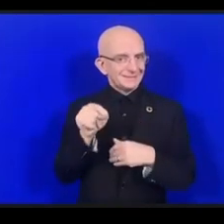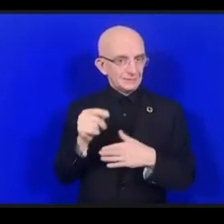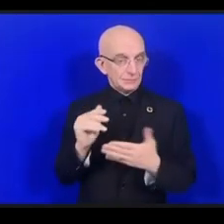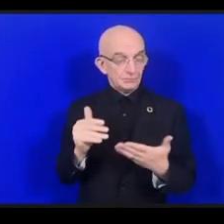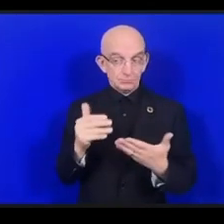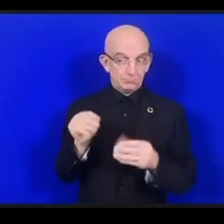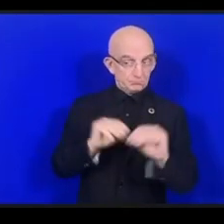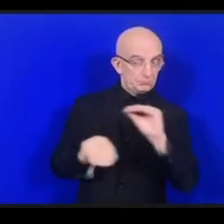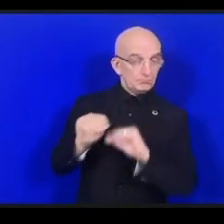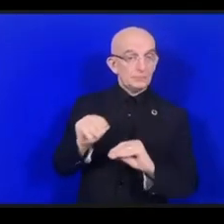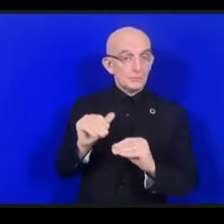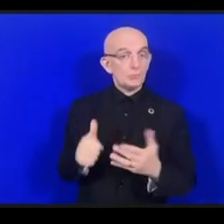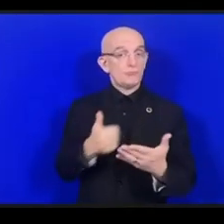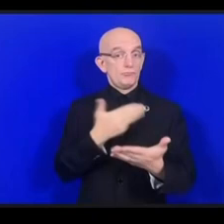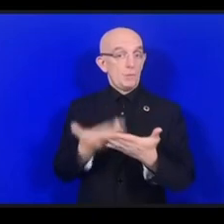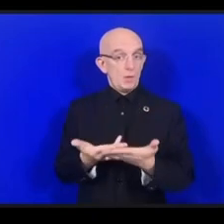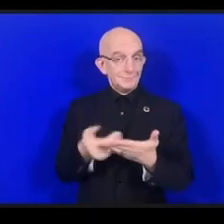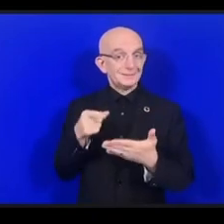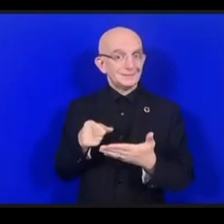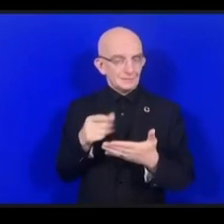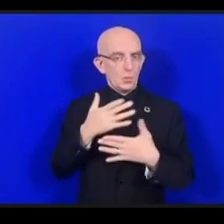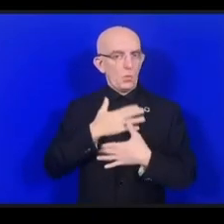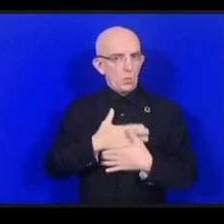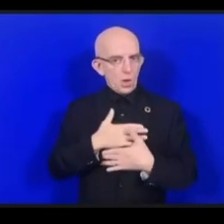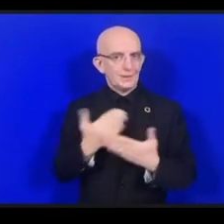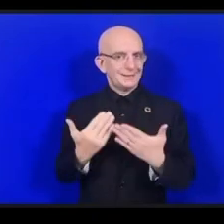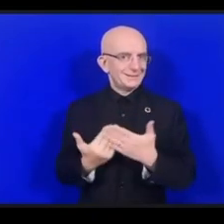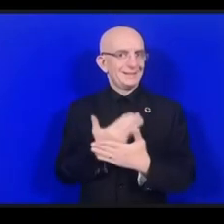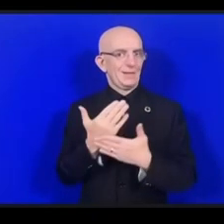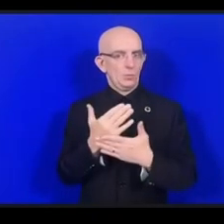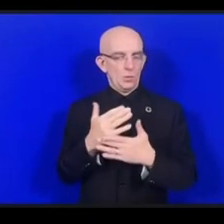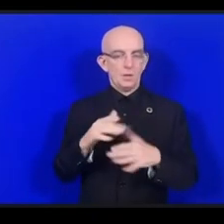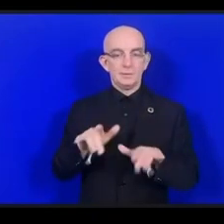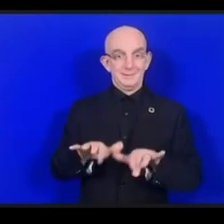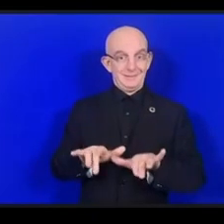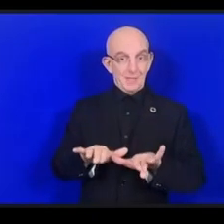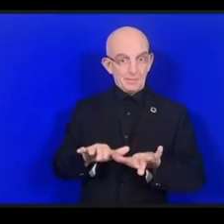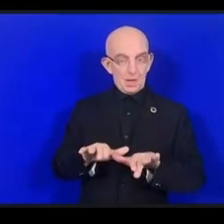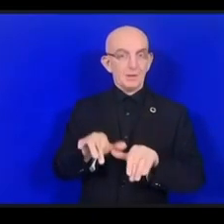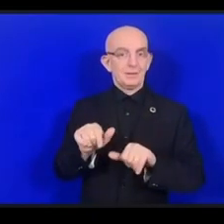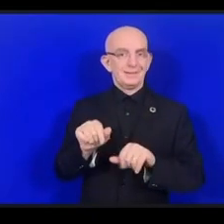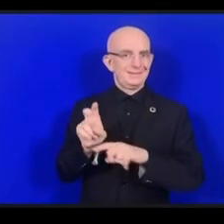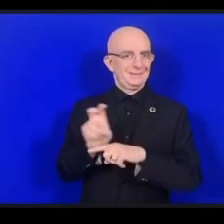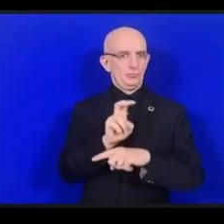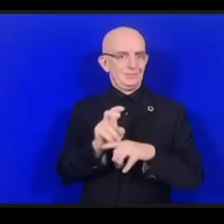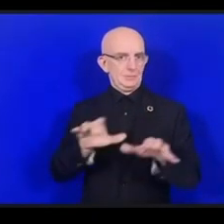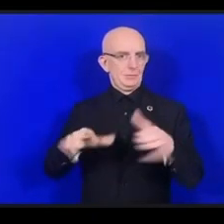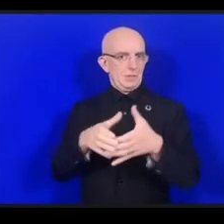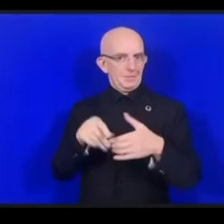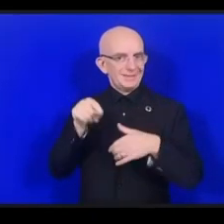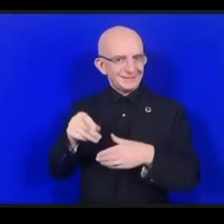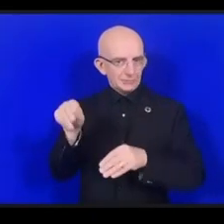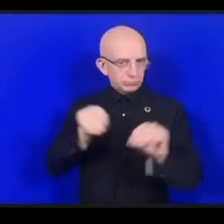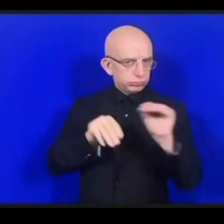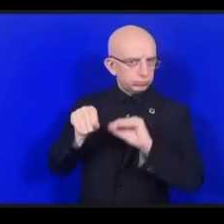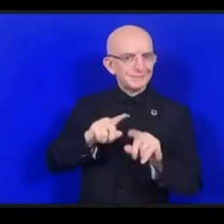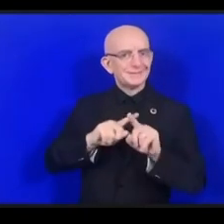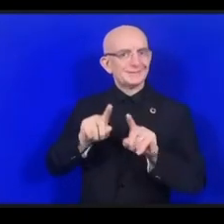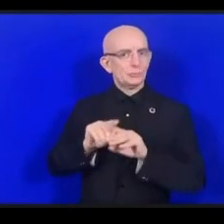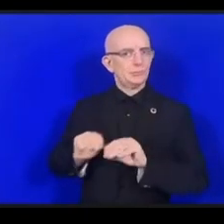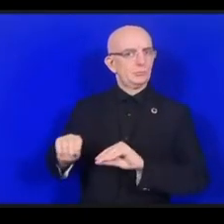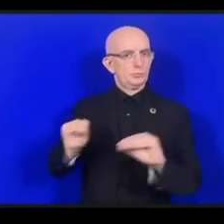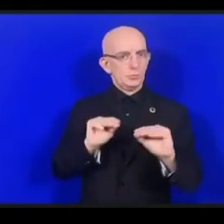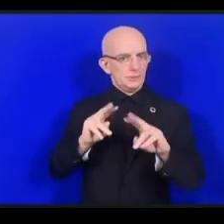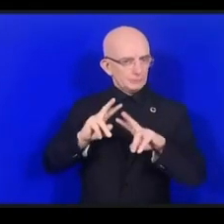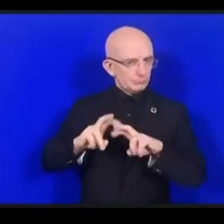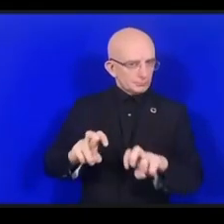家能够来共同审视这个问题，看一看是不是有可能 打造一个网络安